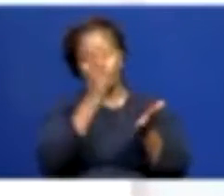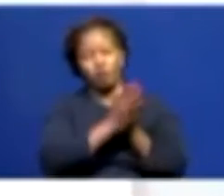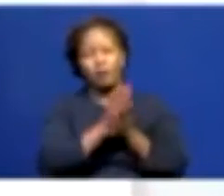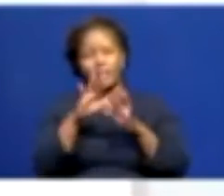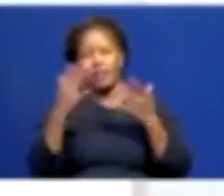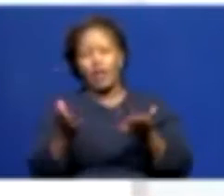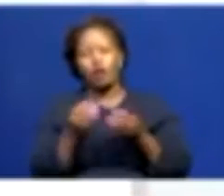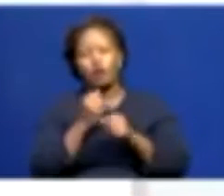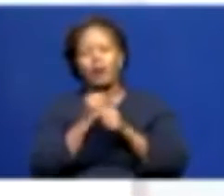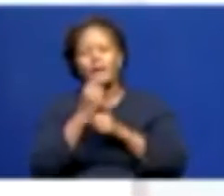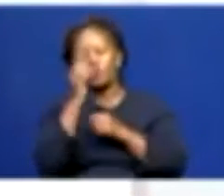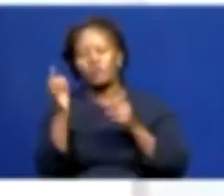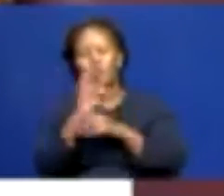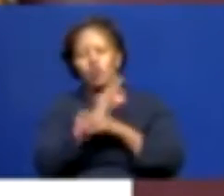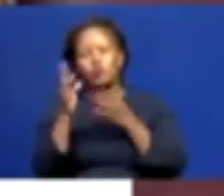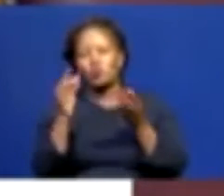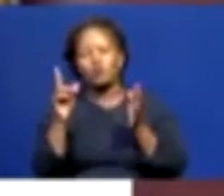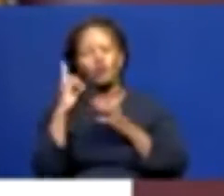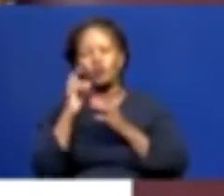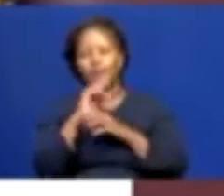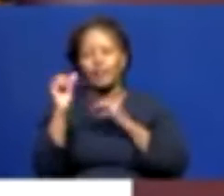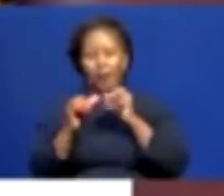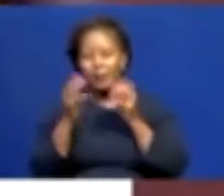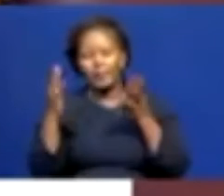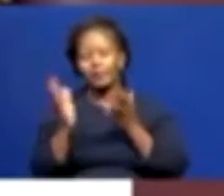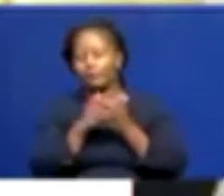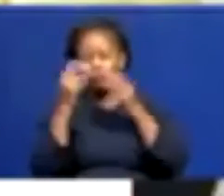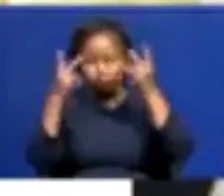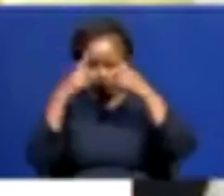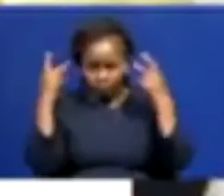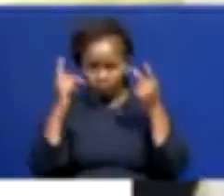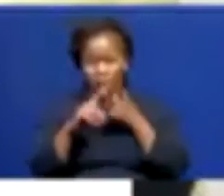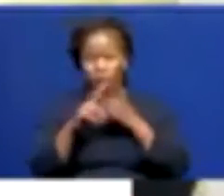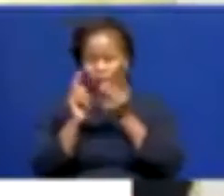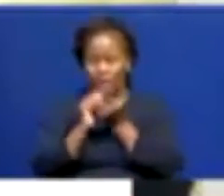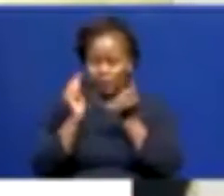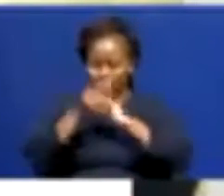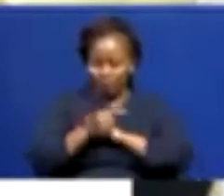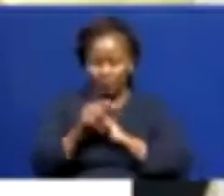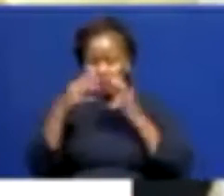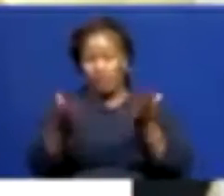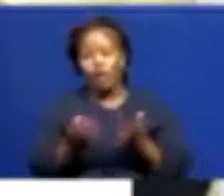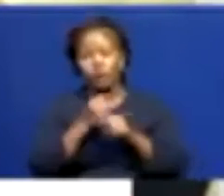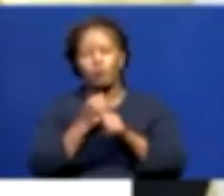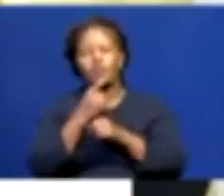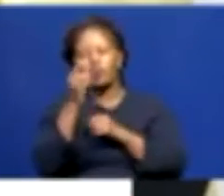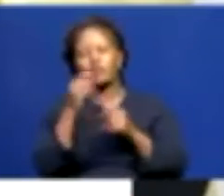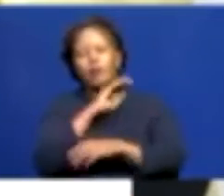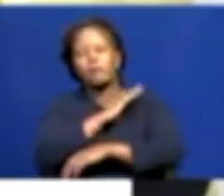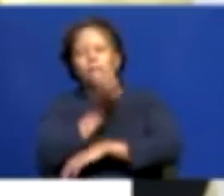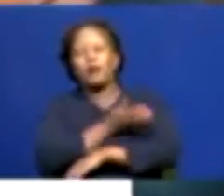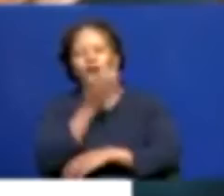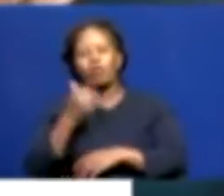na ulanguzi wa pesa, sheria za kufadhili kukabiliana na ugaidi, marekebisho ya mswada utakayoimarisha uwezo wa mamlaka ya kituo